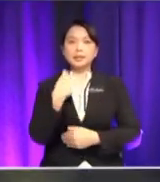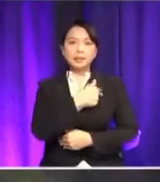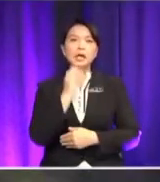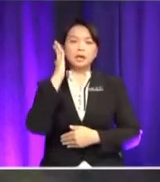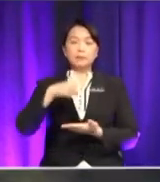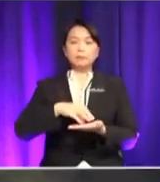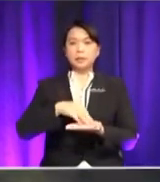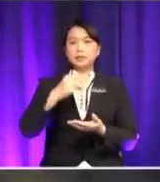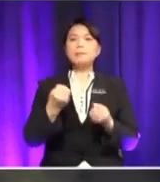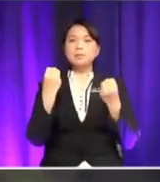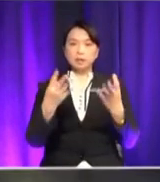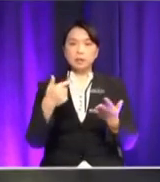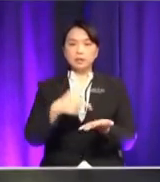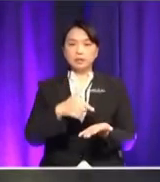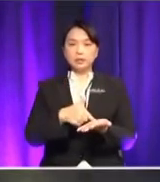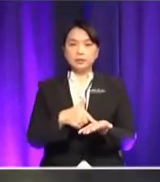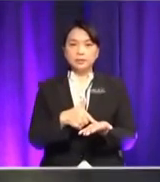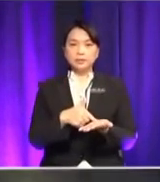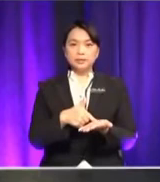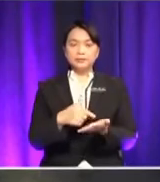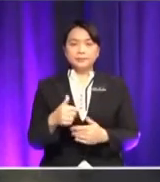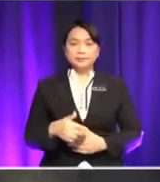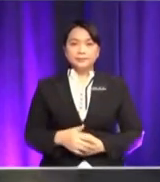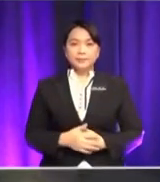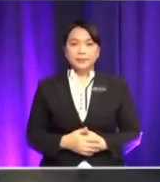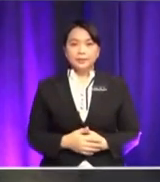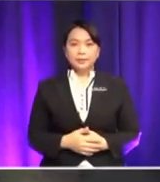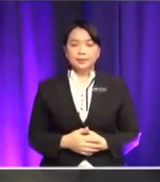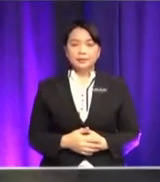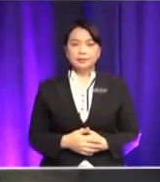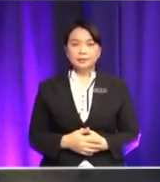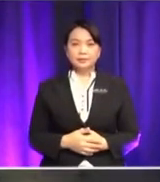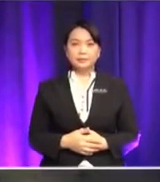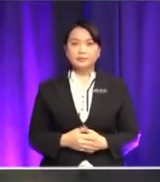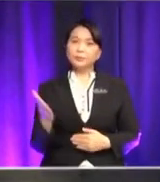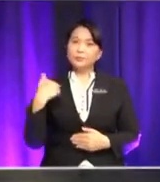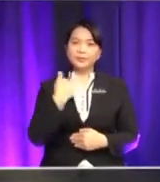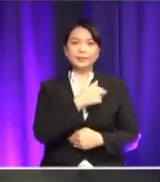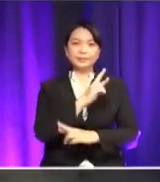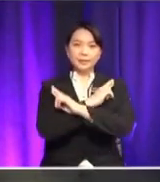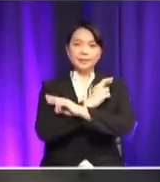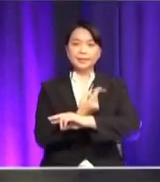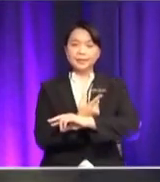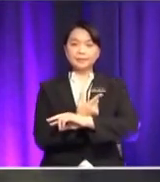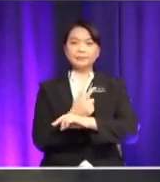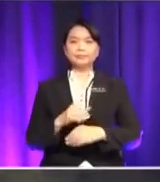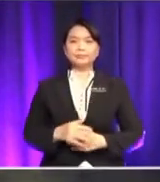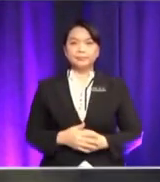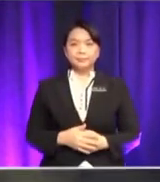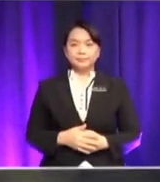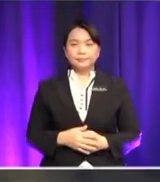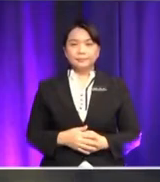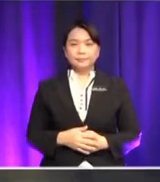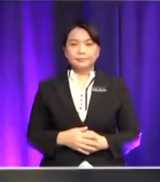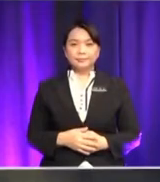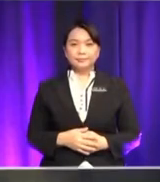lebahnya lagi diskusi mengenai topik kita berkenaan dengan metode grafik komunikasi teknik terjun terlihat ketika teruskan bersama kami tentunya di